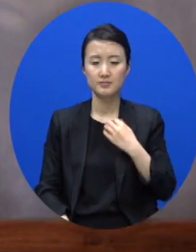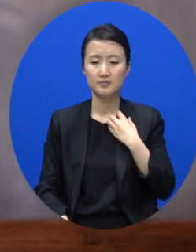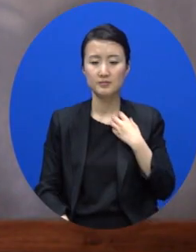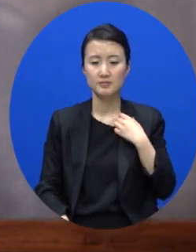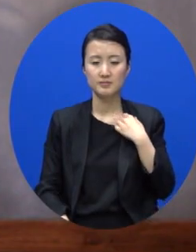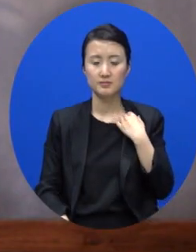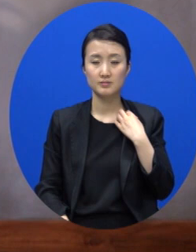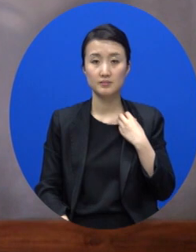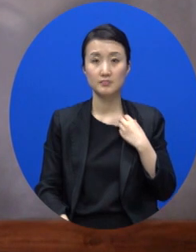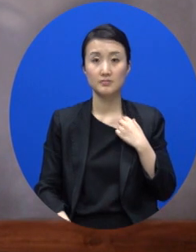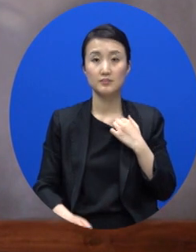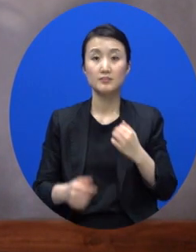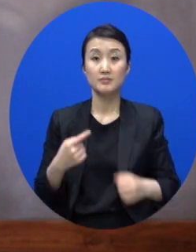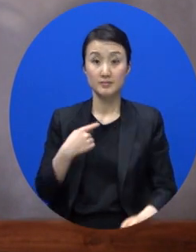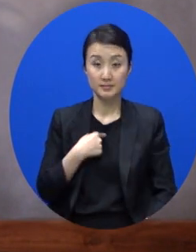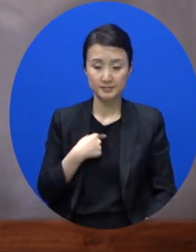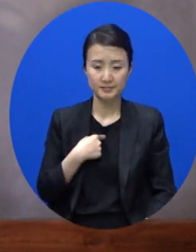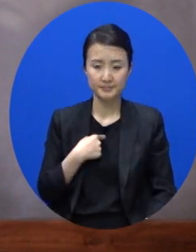그래서